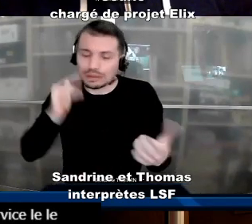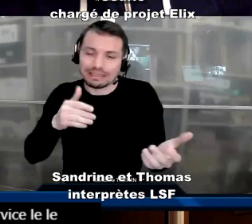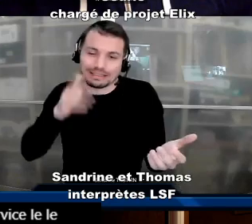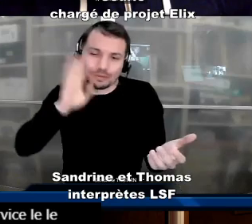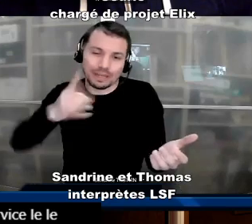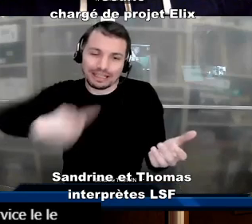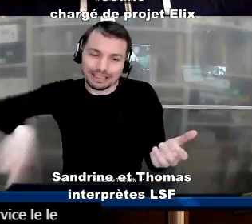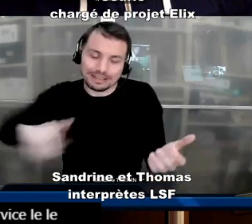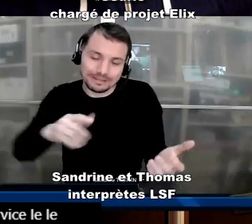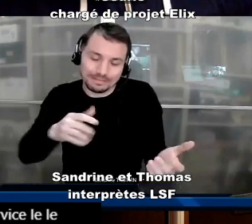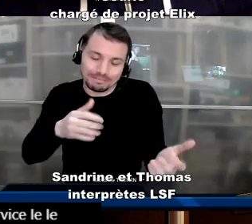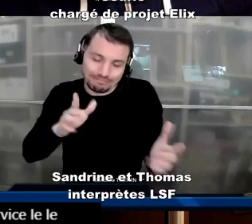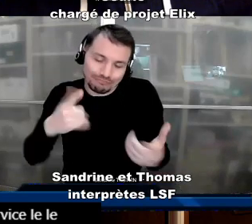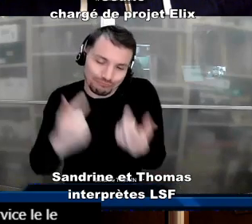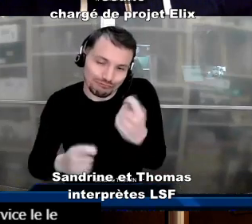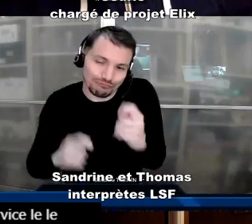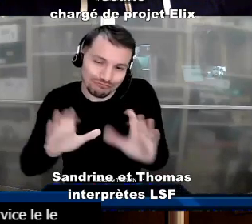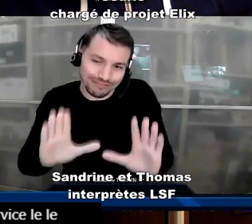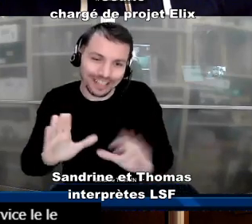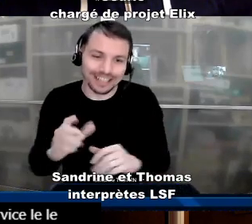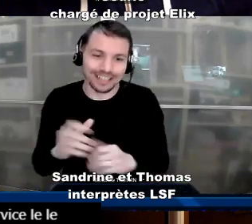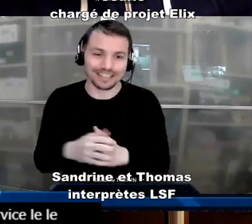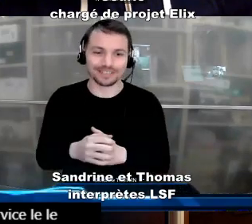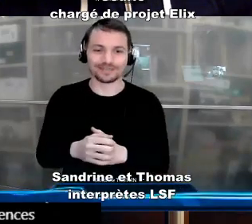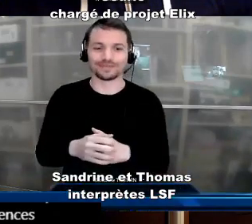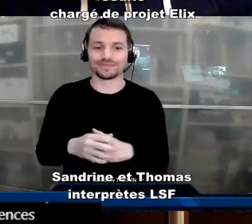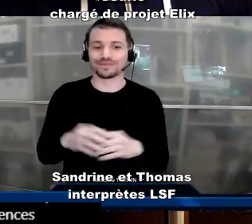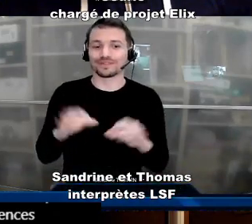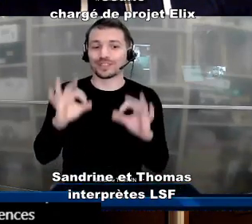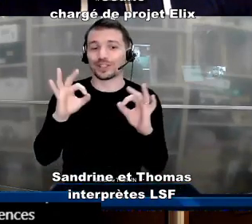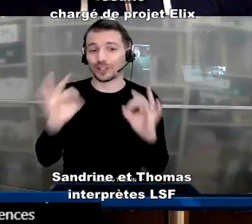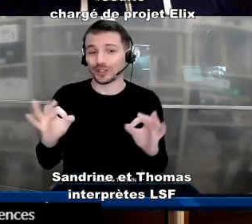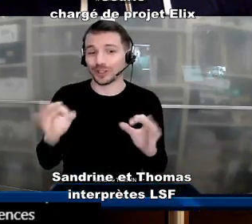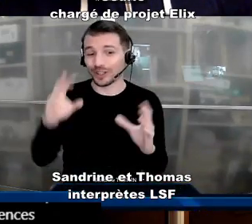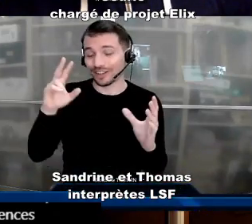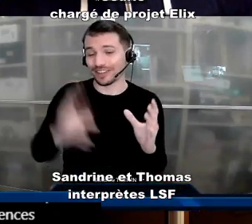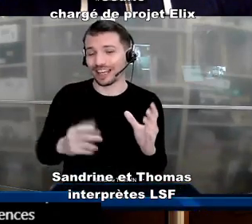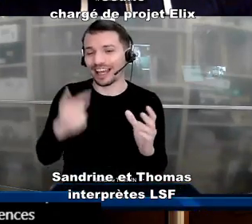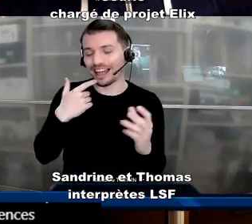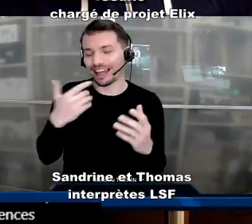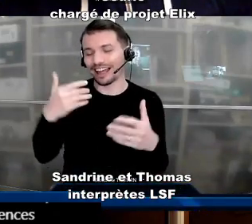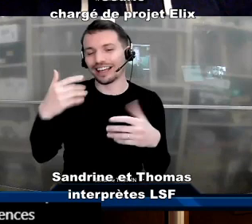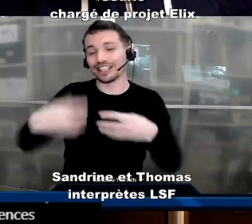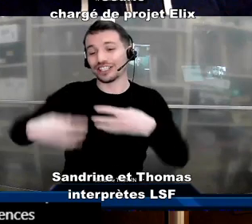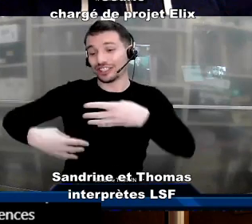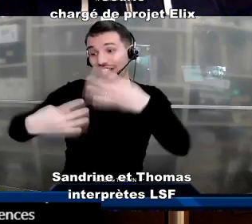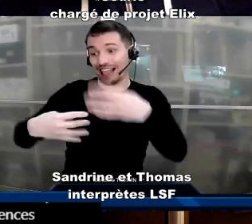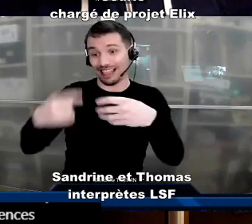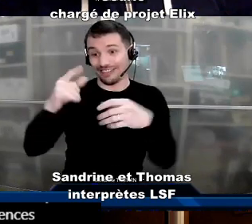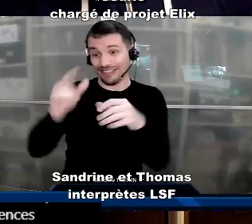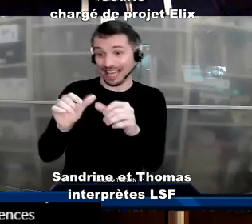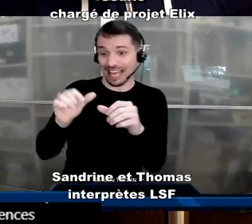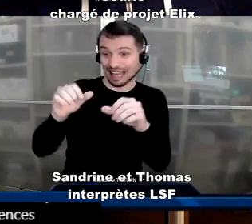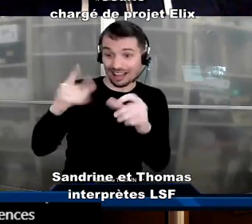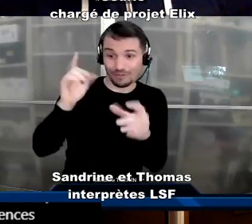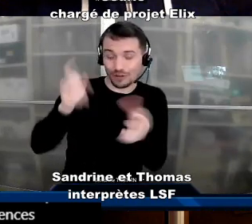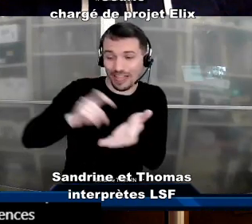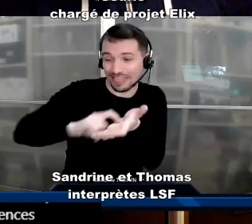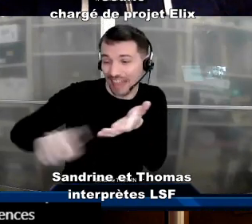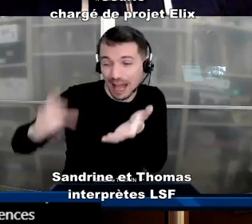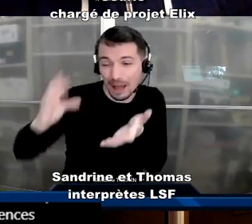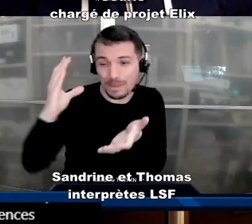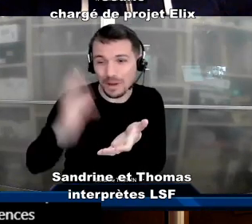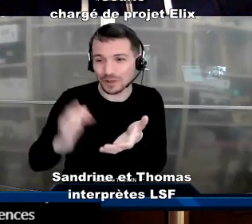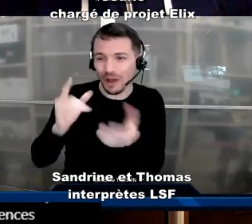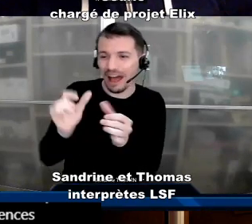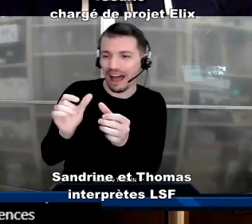Mais globalement, en fait, Elix... Le dématérialisé est en fait très matériel, on dit dans le chat. Bah, il faut qu'il y ait une trace quelque part, de toute façon, on n'y